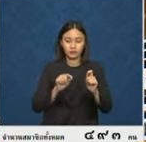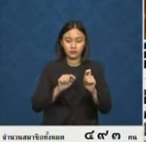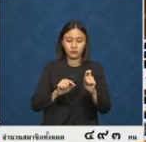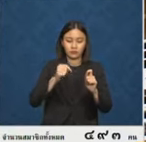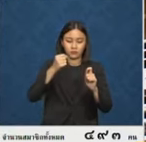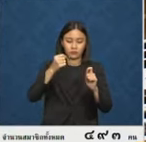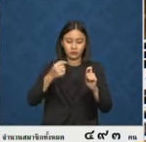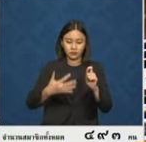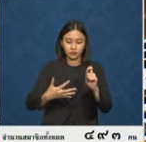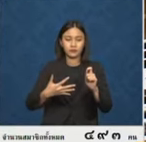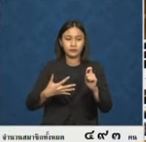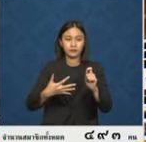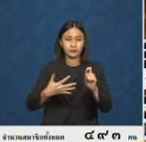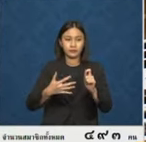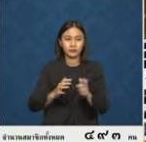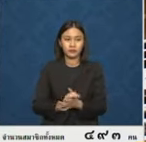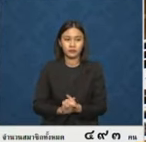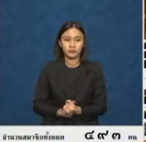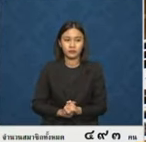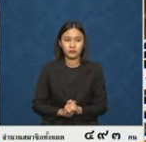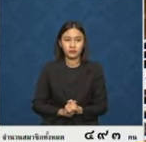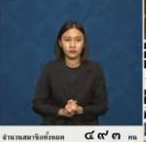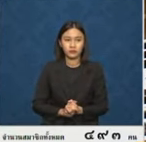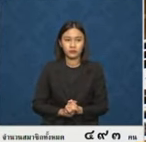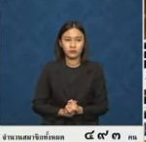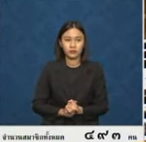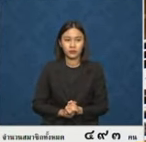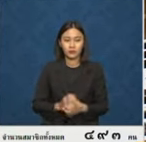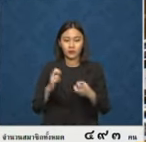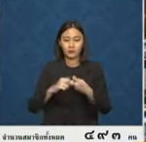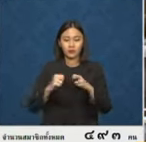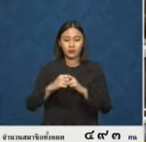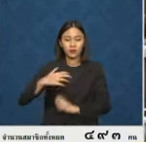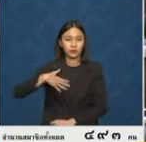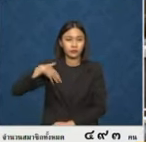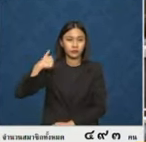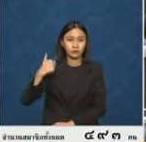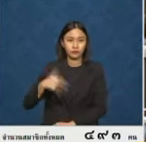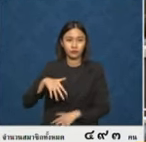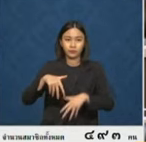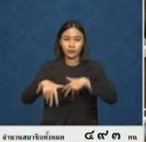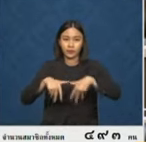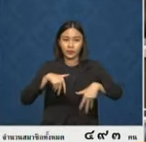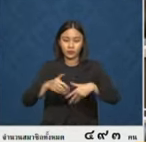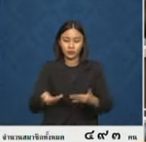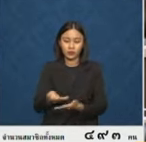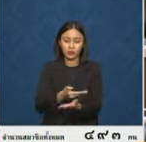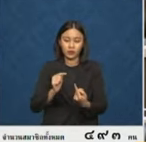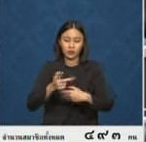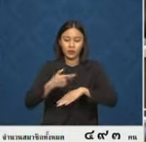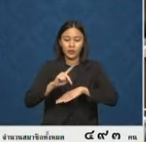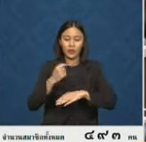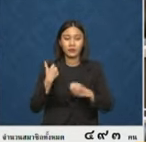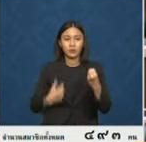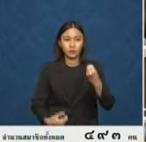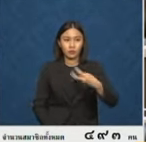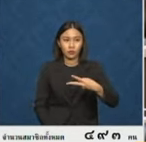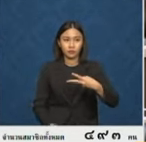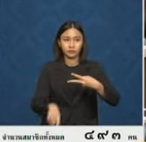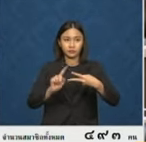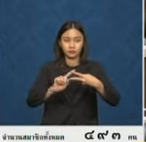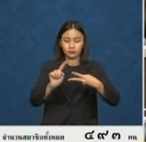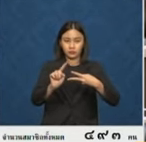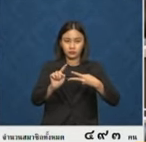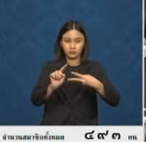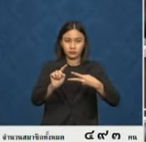อำเภอปทุมรัตน์อำเภอเมืองสรวงผมมีปัญหาความเดือดร้อนของพี่น้องประชาชนมาหารือท่านประธาน 2เรื่องครับเรื่อง